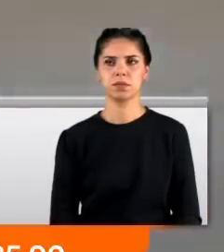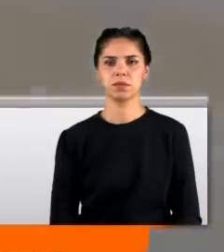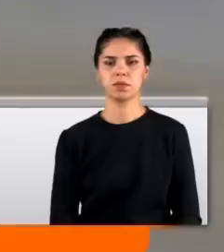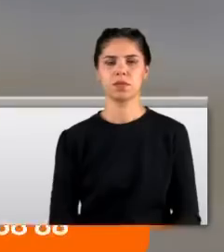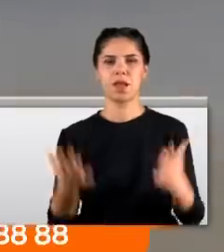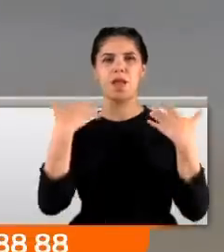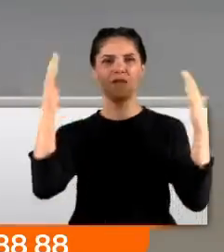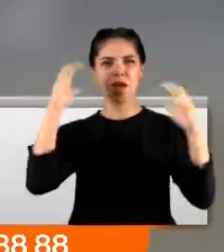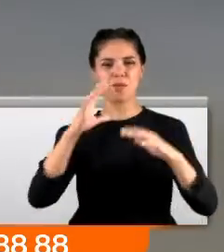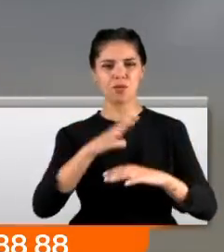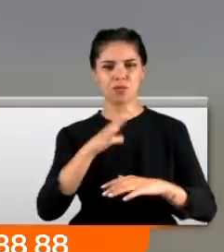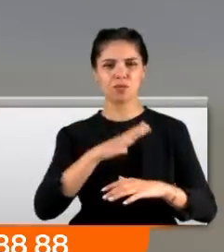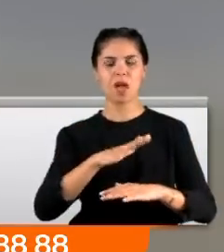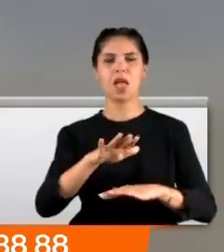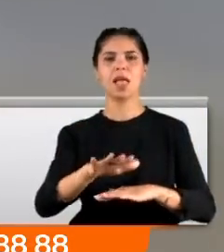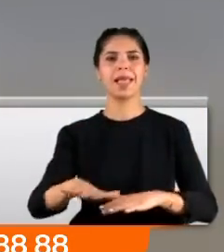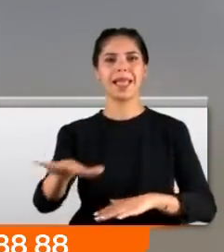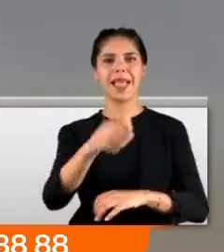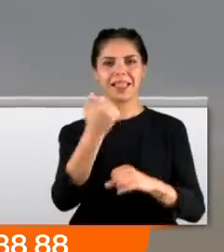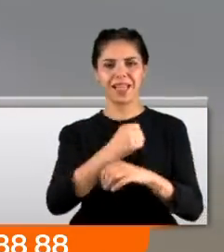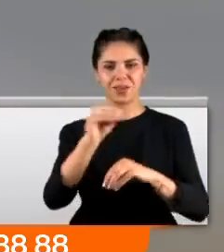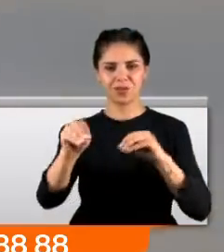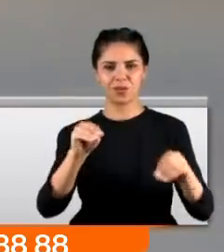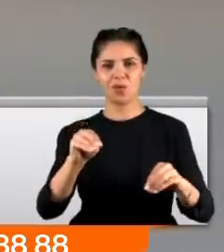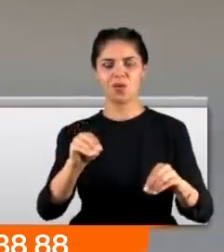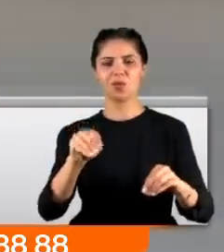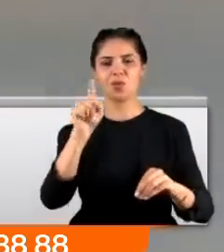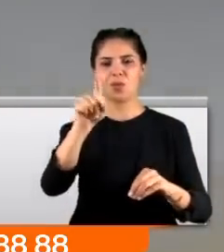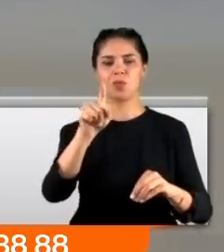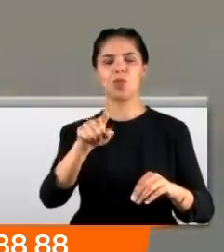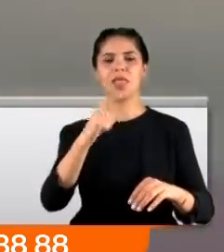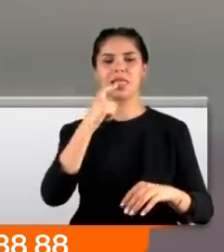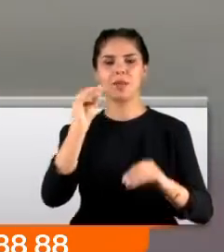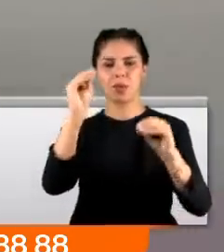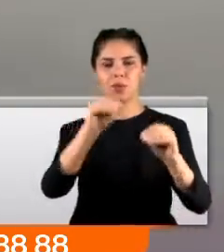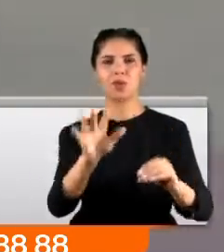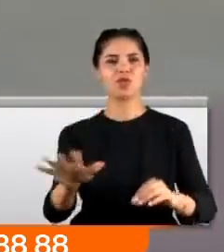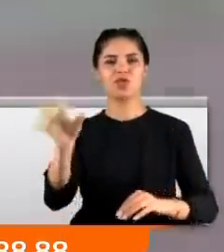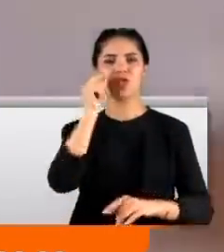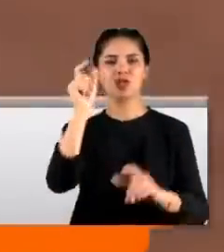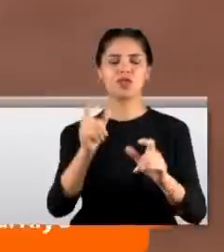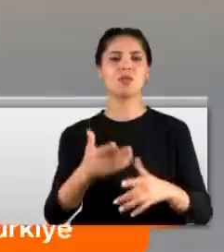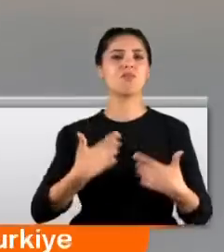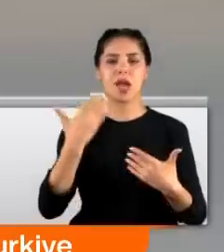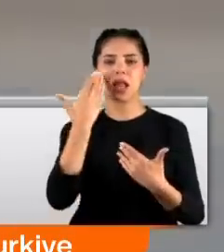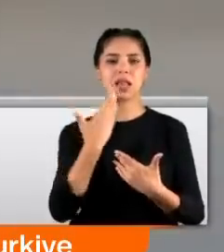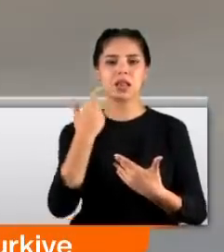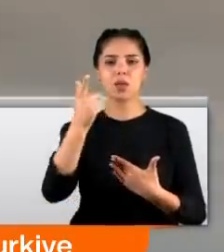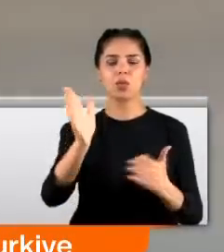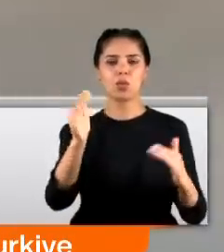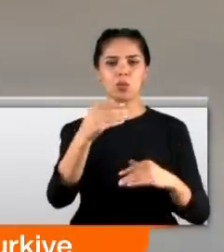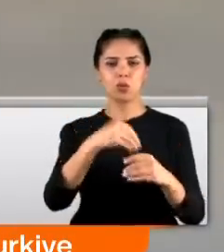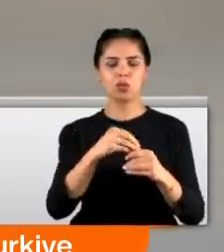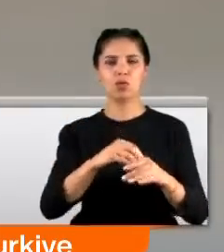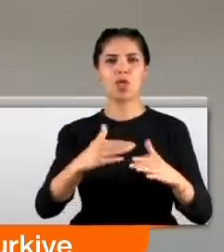Hava yağmurluydu. Önce yere taşları dizdi, sonra metal kutuyu alıp üzerine yerleştirdi. Çevredekiler onu merakla izliyordu. Kutunun içine bir